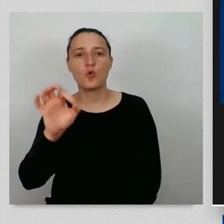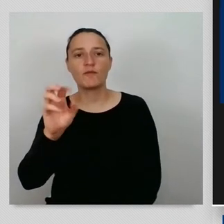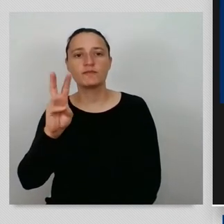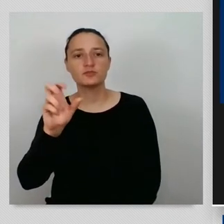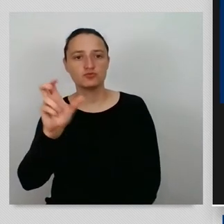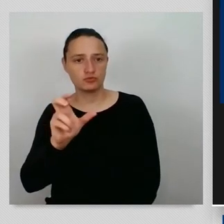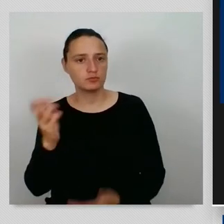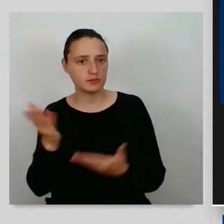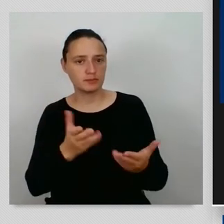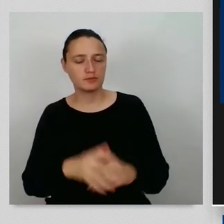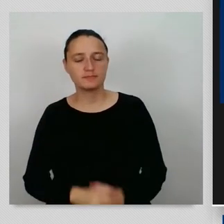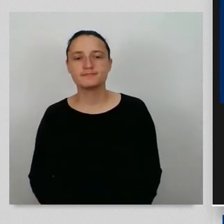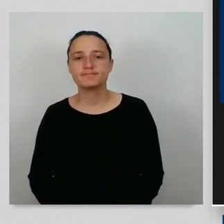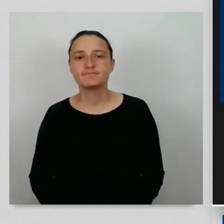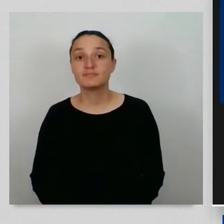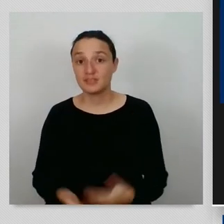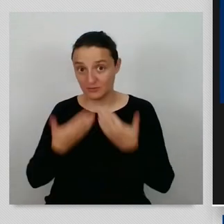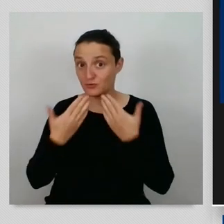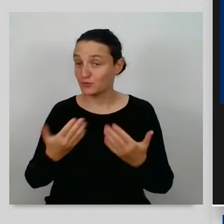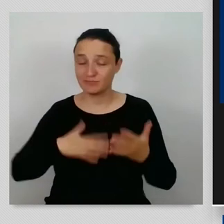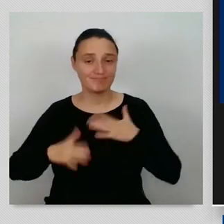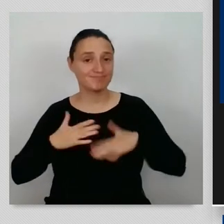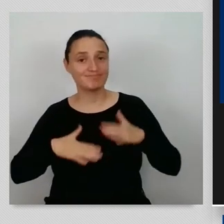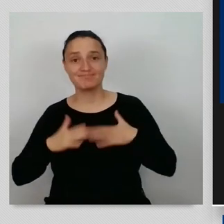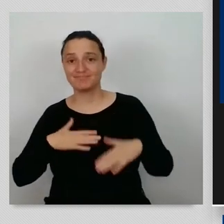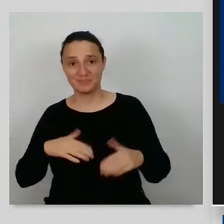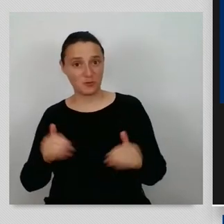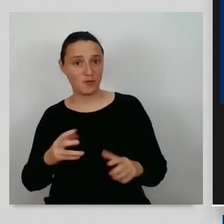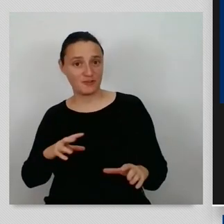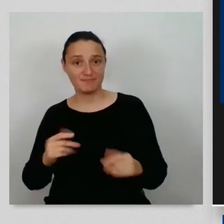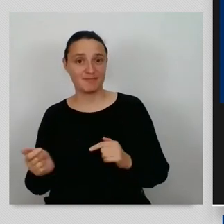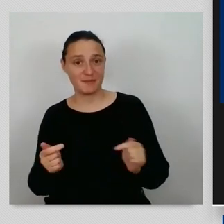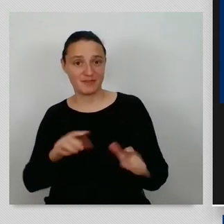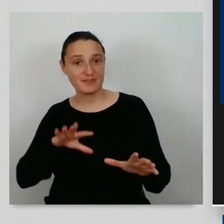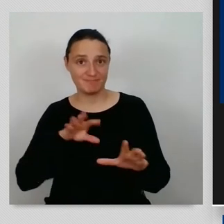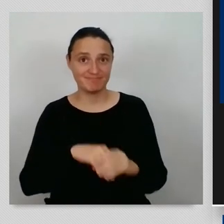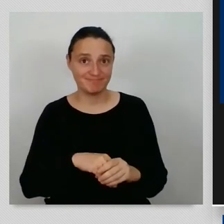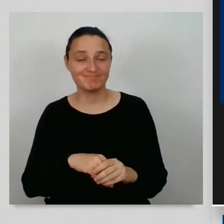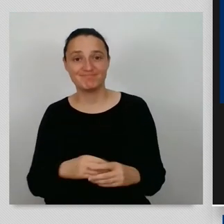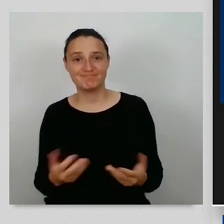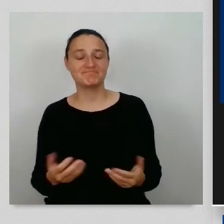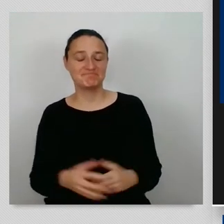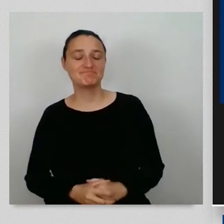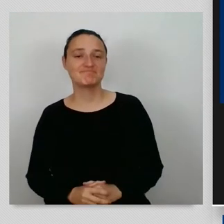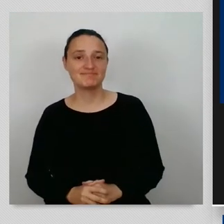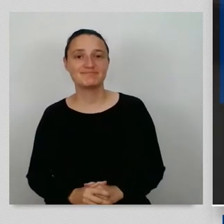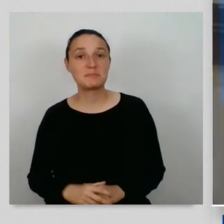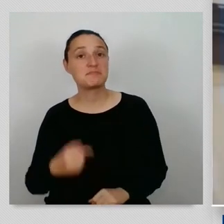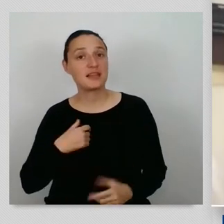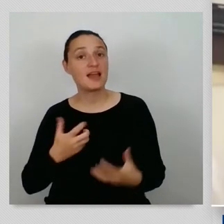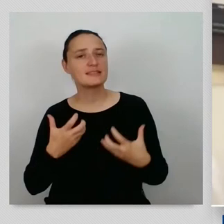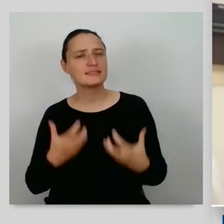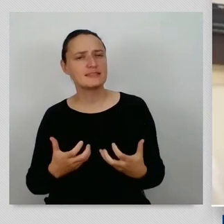Dziękuję bardzo. Bardzo się cieszę, że mogę wziąć udział w tej debacie. Chciałabym